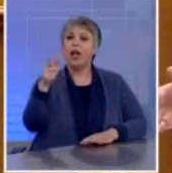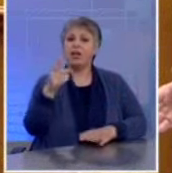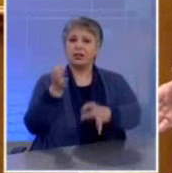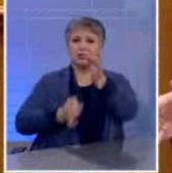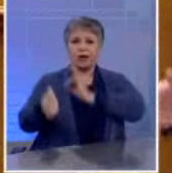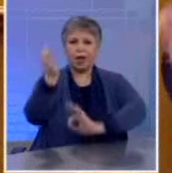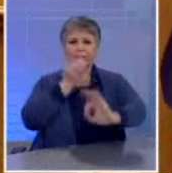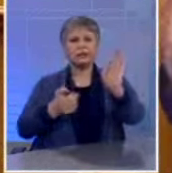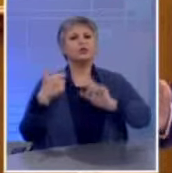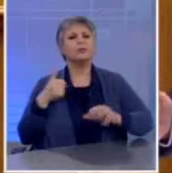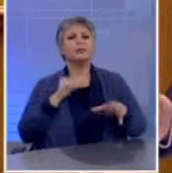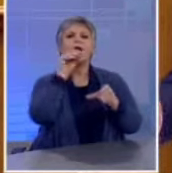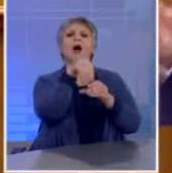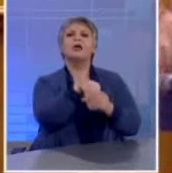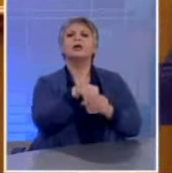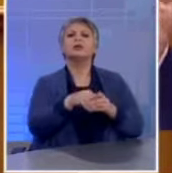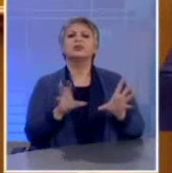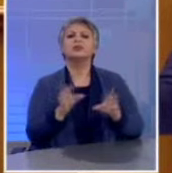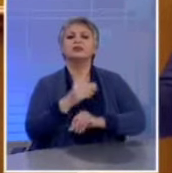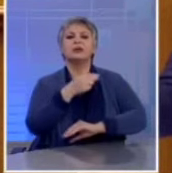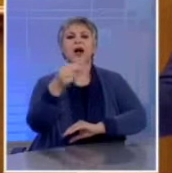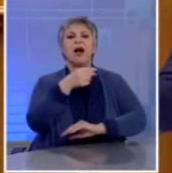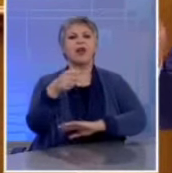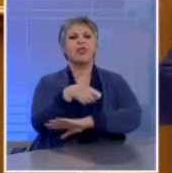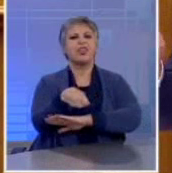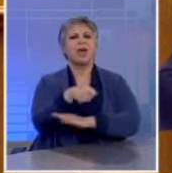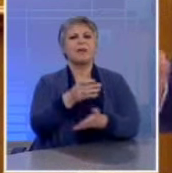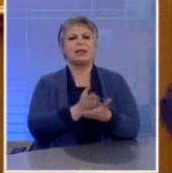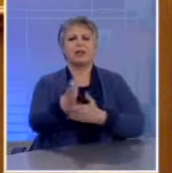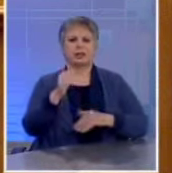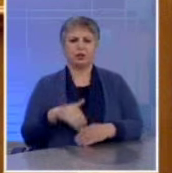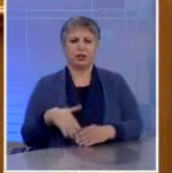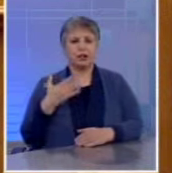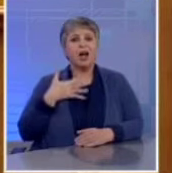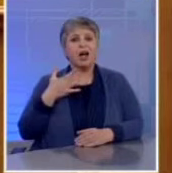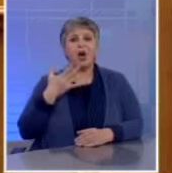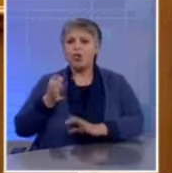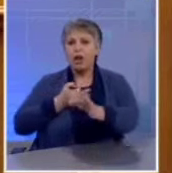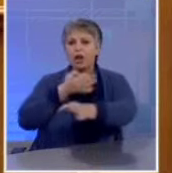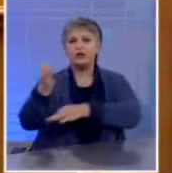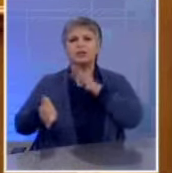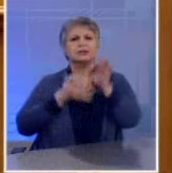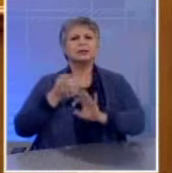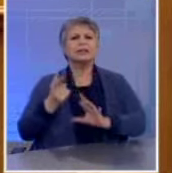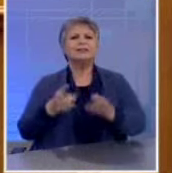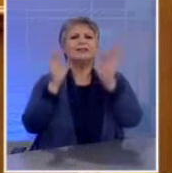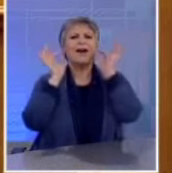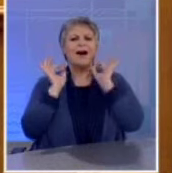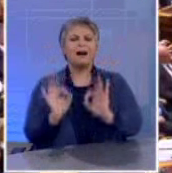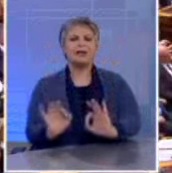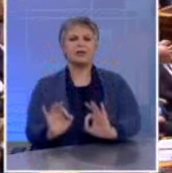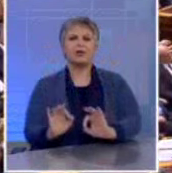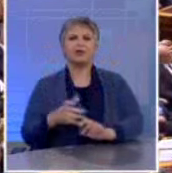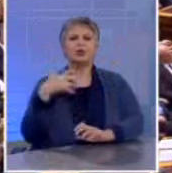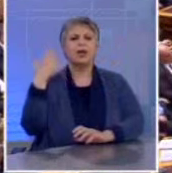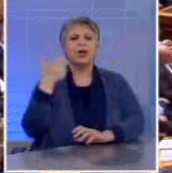δικαιοσύνη, επιτρέψτε μου να σας θυμίσω εγώ τι σημαίνει παρέμβαση στη δικαιοσύνη από τα πρόσφατα,